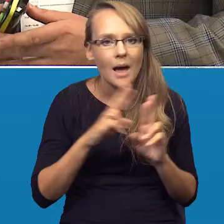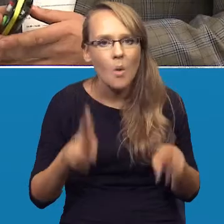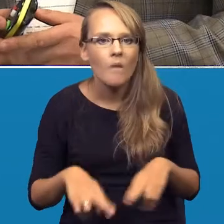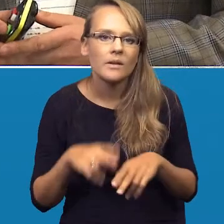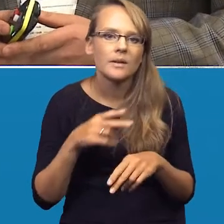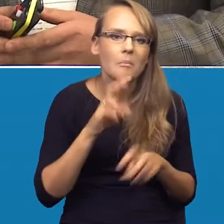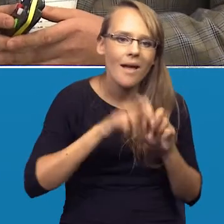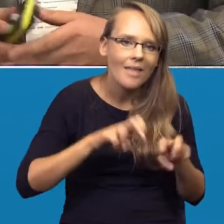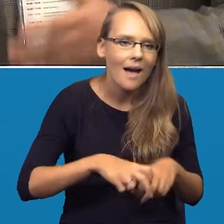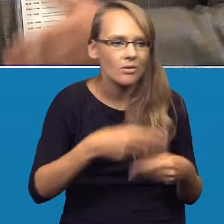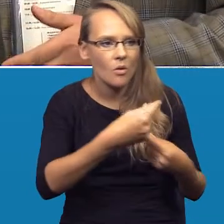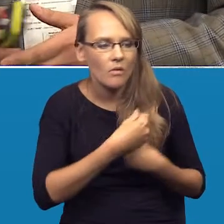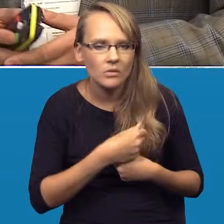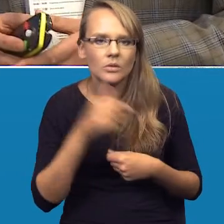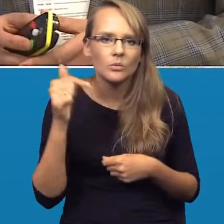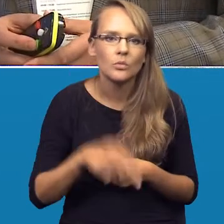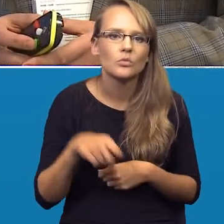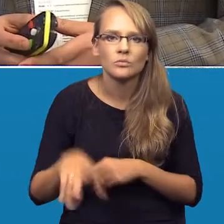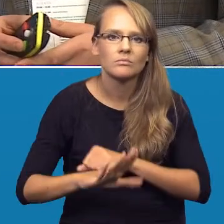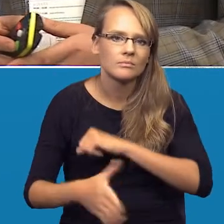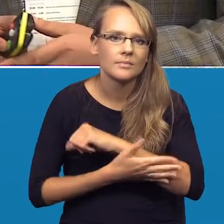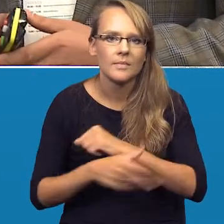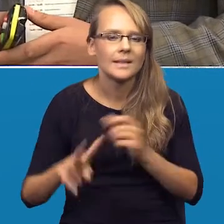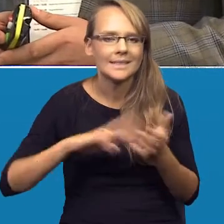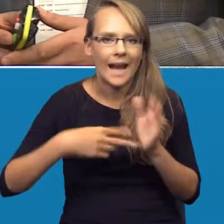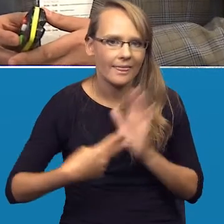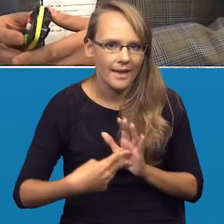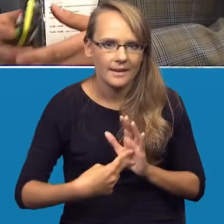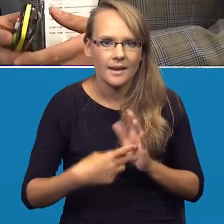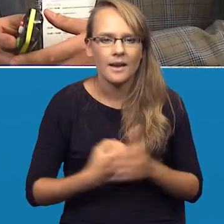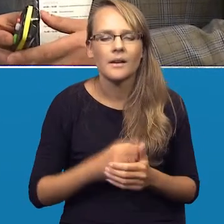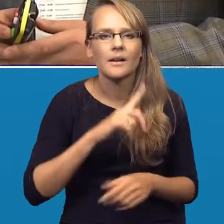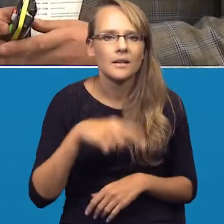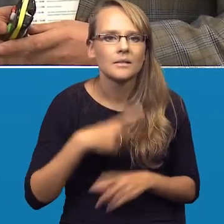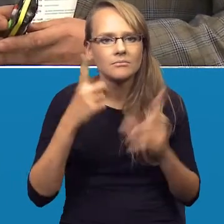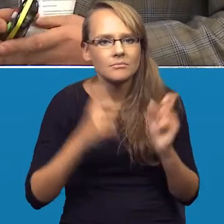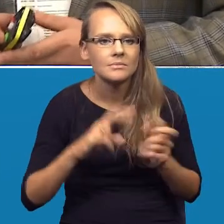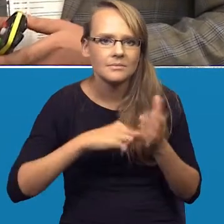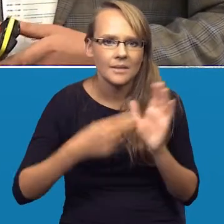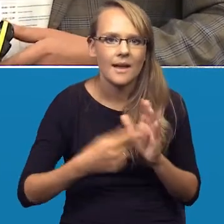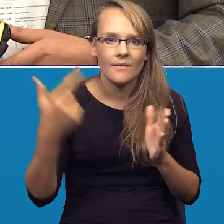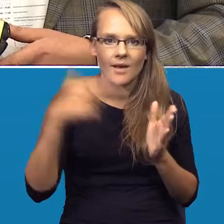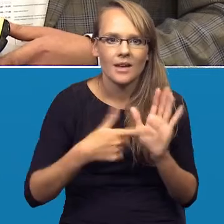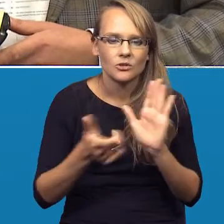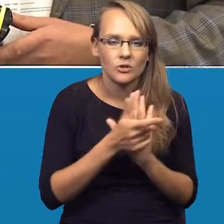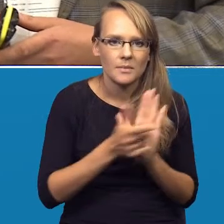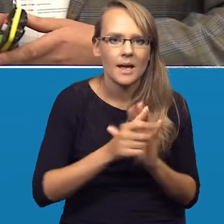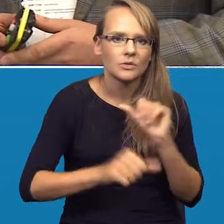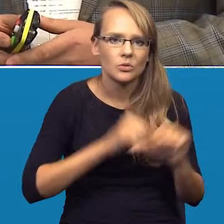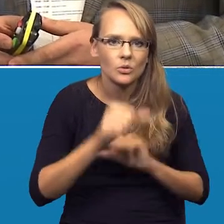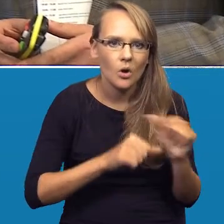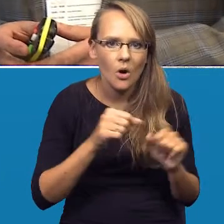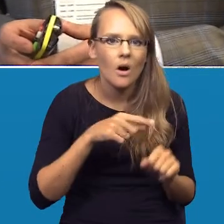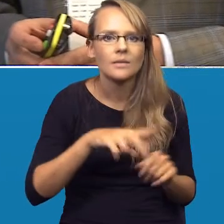badaniach dofinansowanych, mieć zakotwiczenie w strategii. I takie zaczęliśmy od strategii, że w 2017 roku